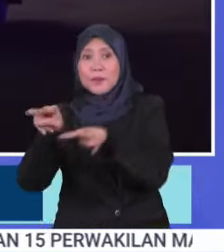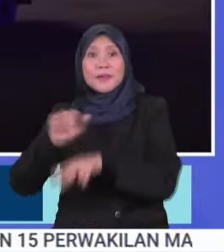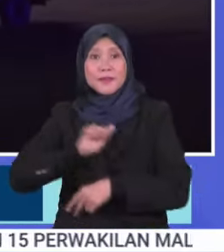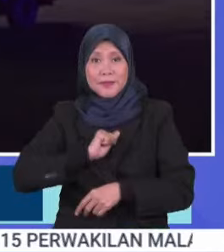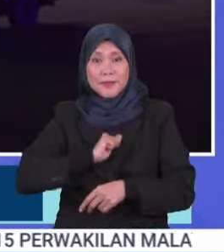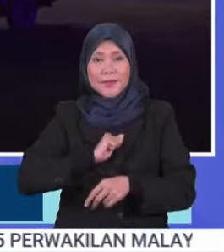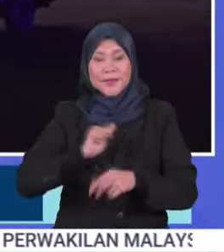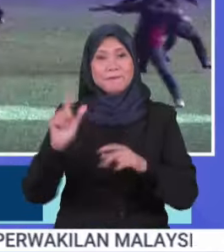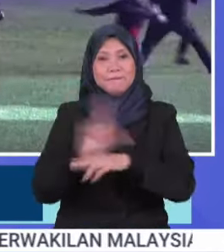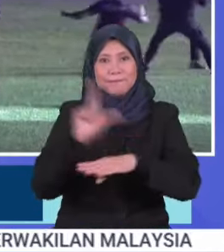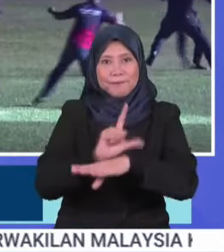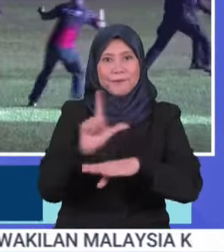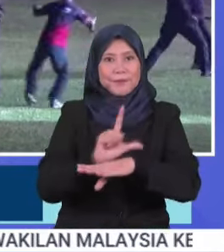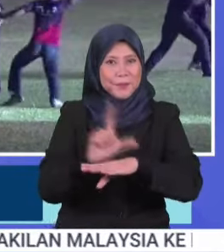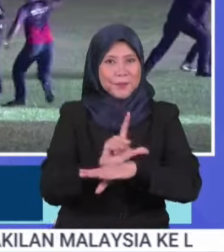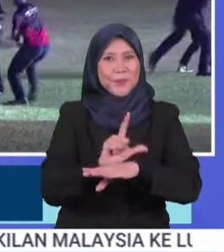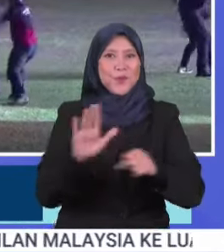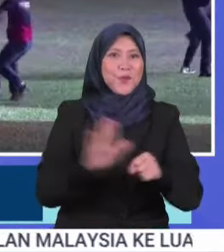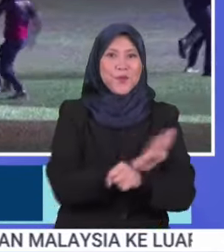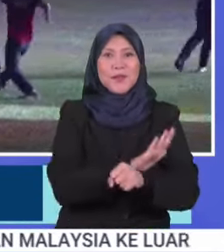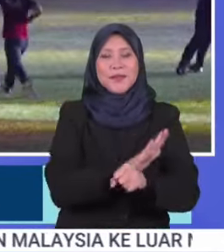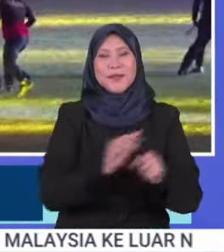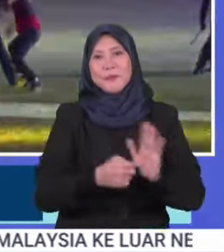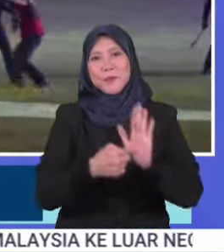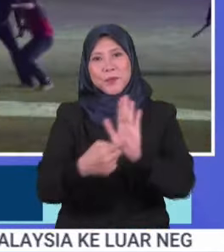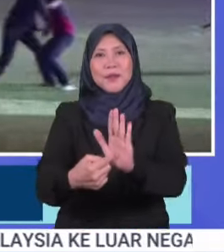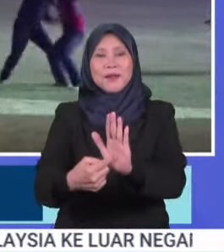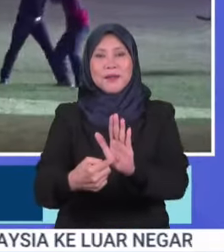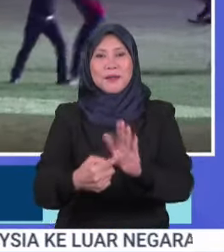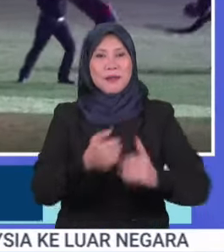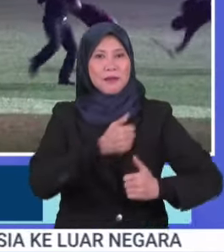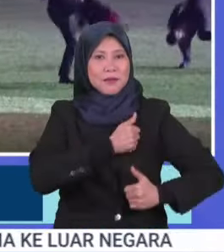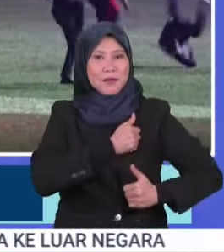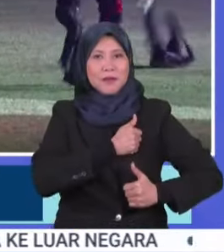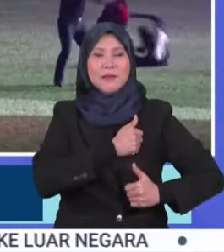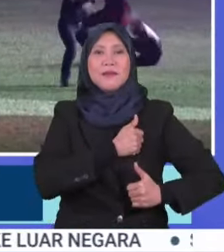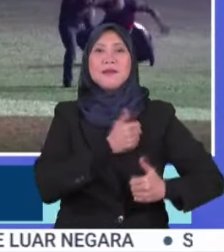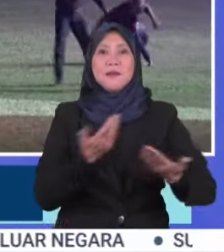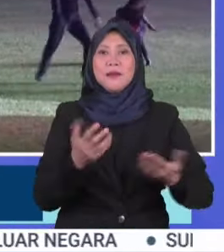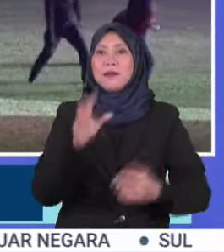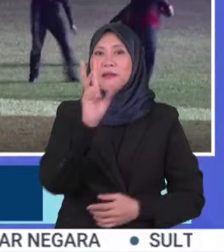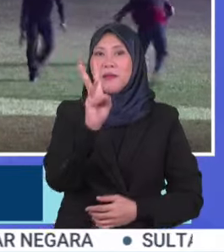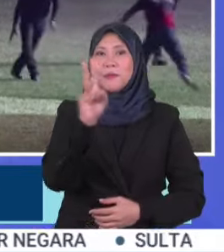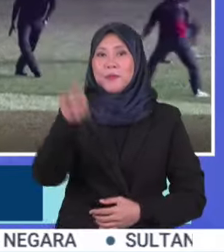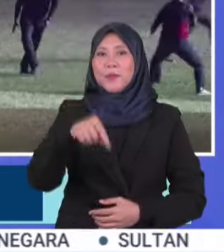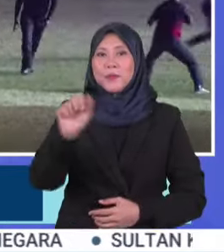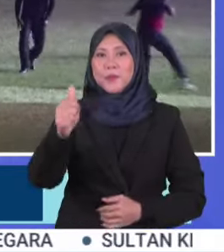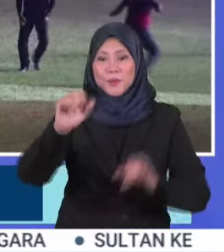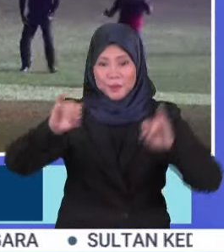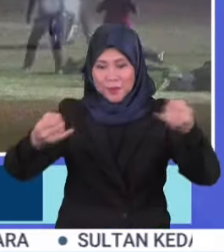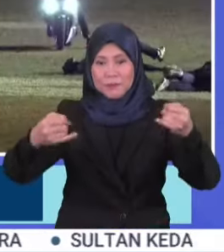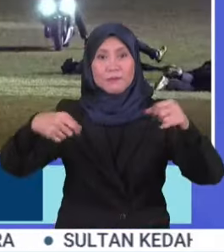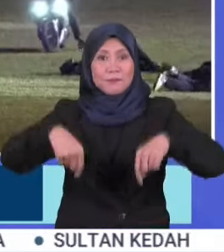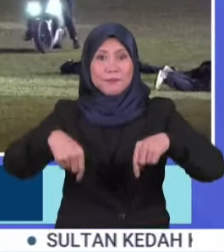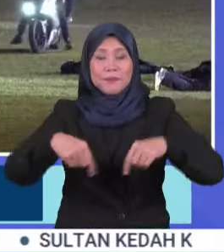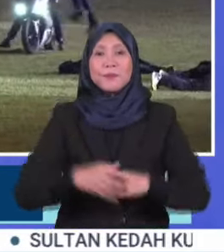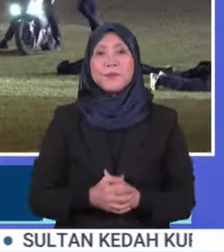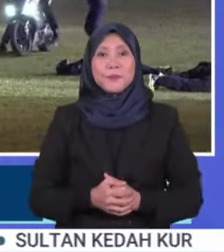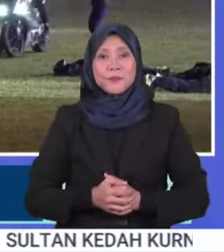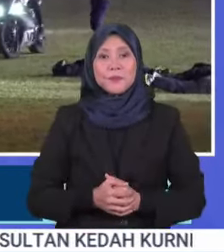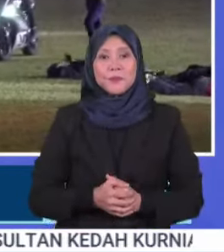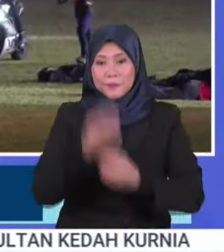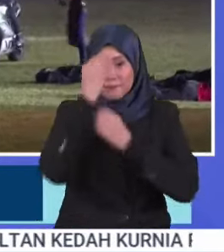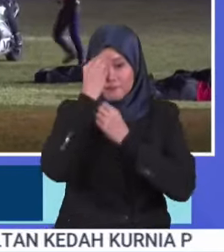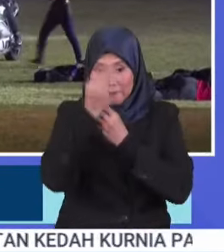sendiri raptai penuh persembahan tatu yang akan diadakan pada 6 Oktober ini, pada Jumaat ini. Dan